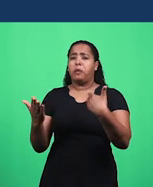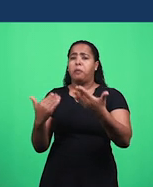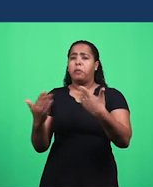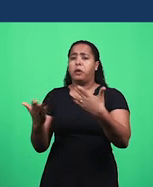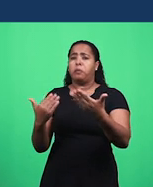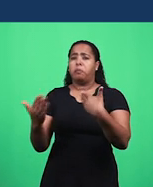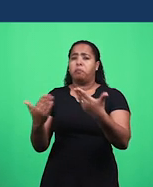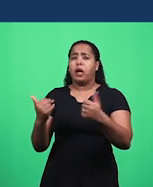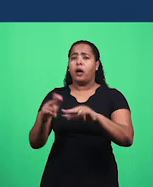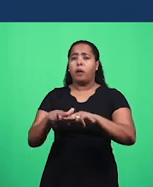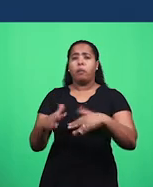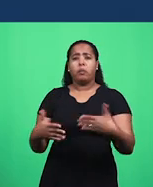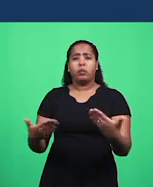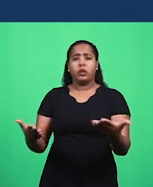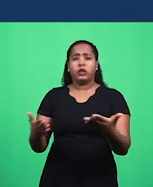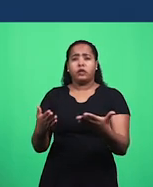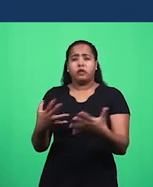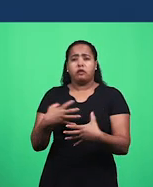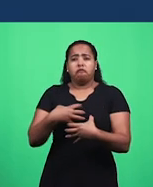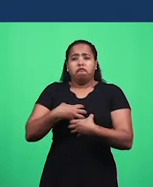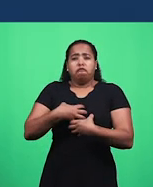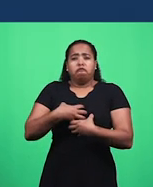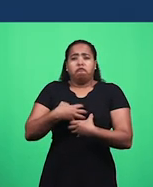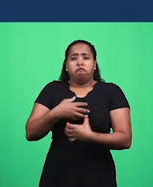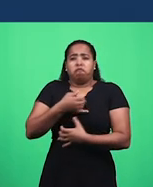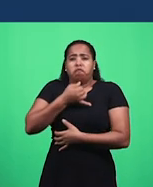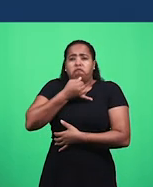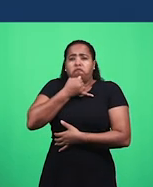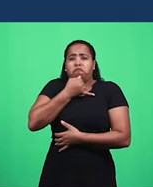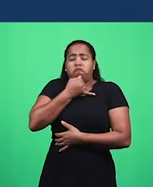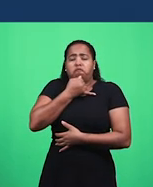и от чего вы печальны?»